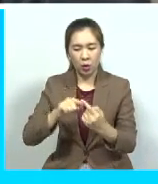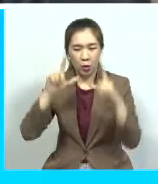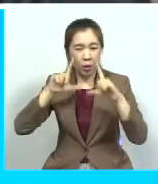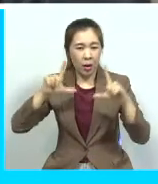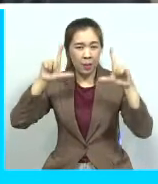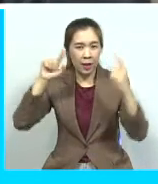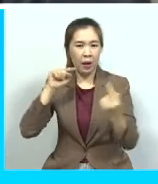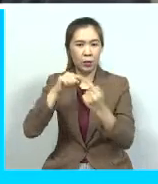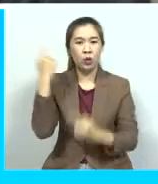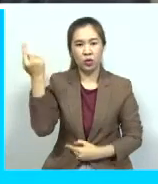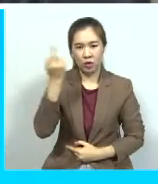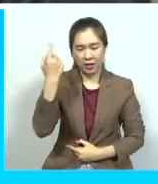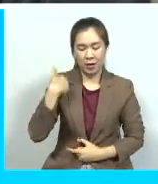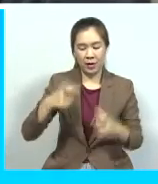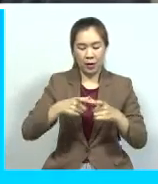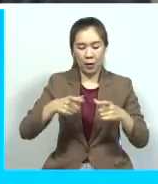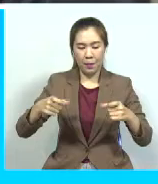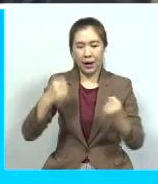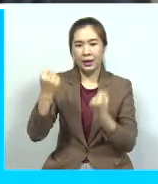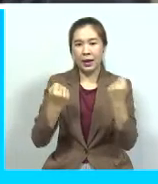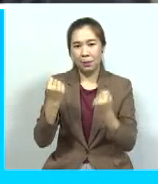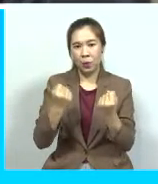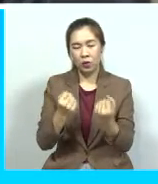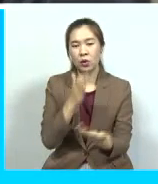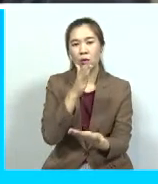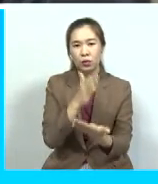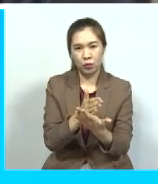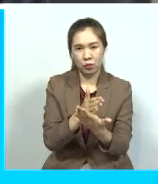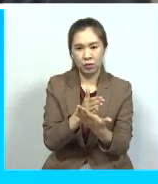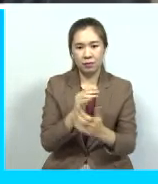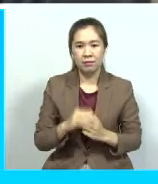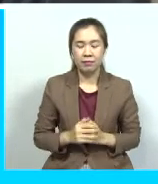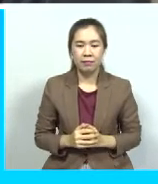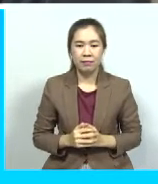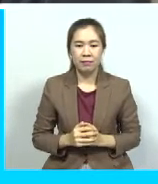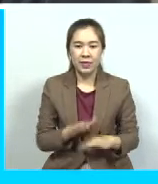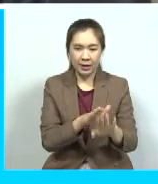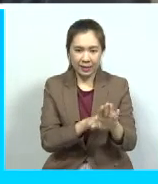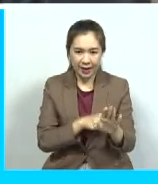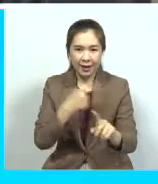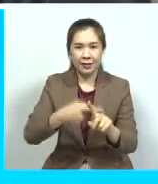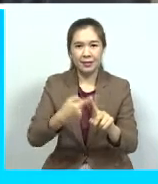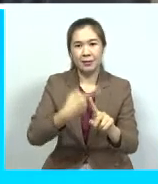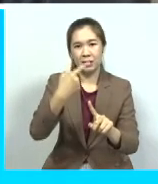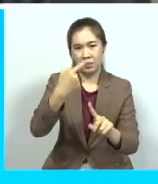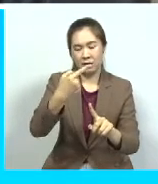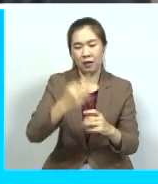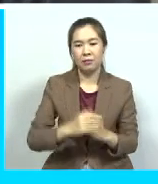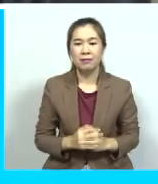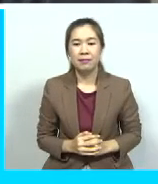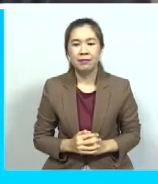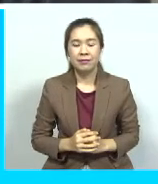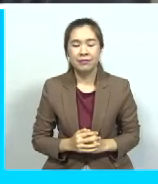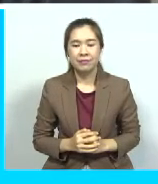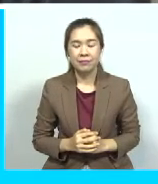ยวนะครับก็จะมีการพักใช้ใบอนุญาตผู้ขับรถนะครับคันดังกล่าวนะครับผู้ขับรถคนดังกล่าวเป็นเวลา1เดือนนะครับแล้วก็ในส่วน